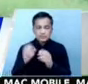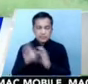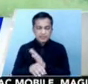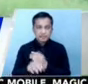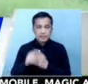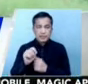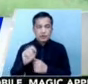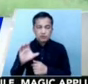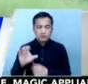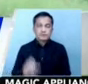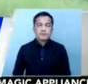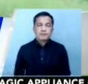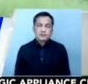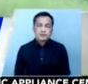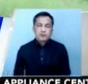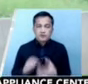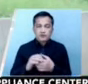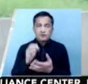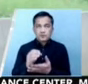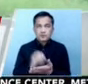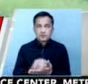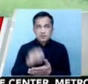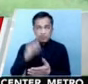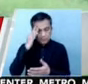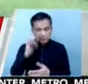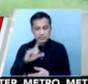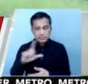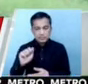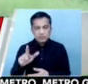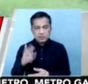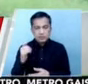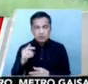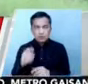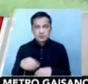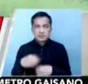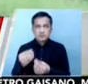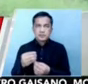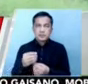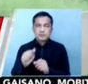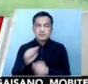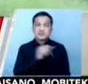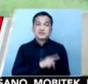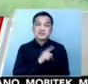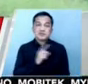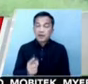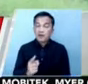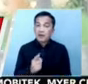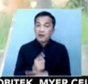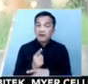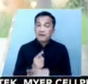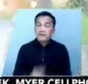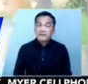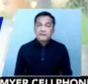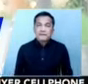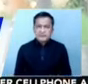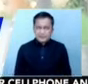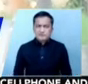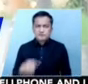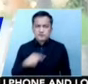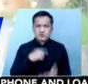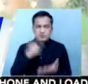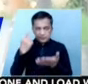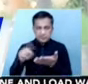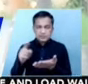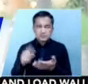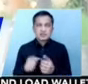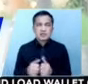Syempre kung alam mong illegal ito Bakit kailangan Magbigay ka ng appreciation ' ba So ano che-check natin yon kung gaano ka